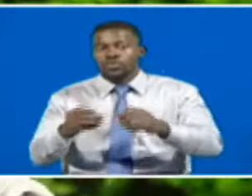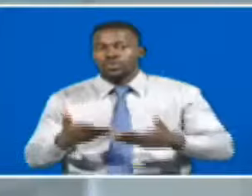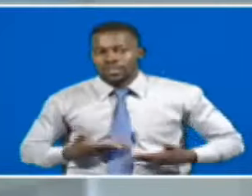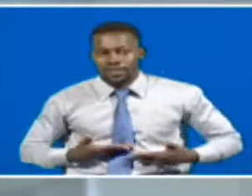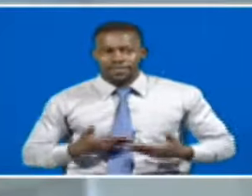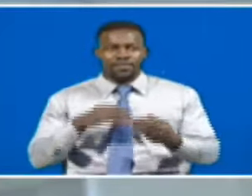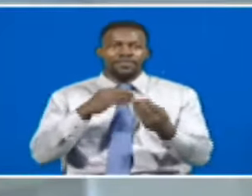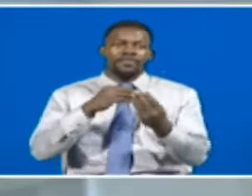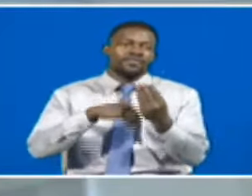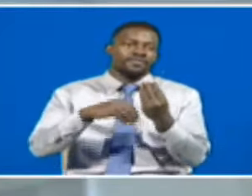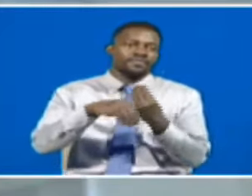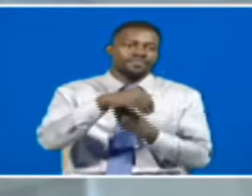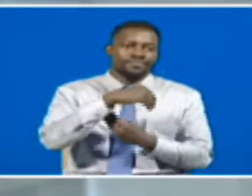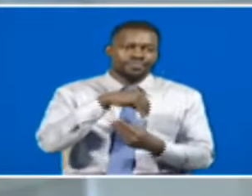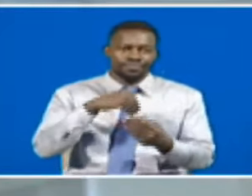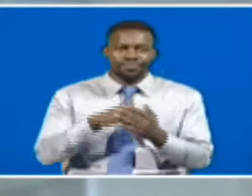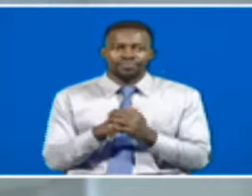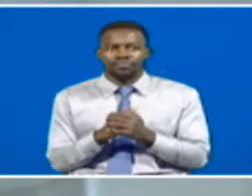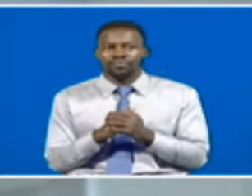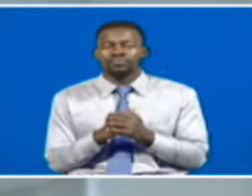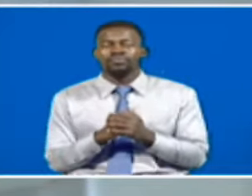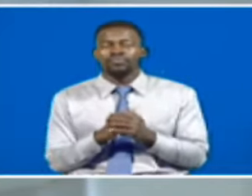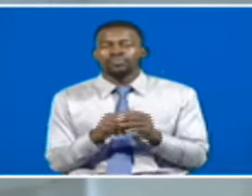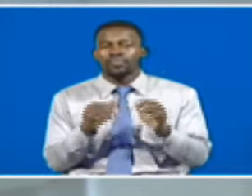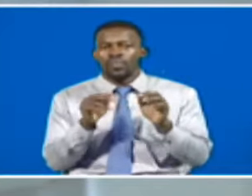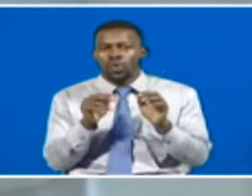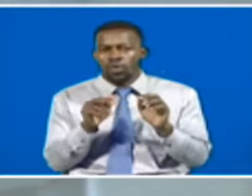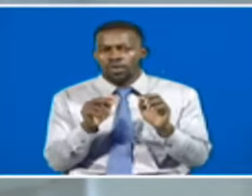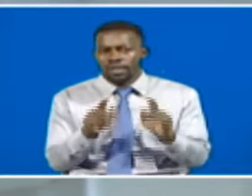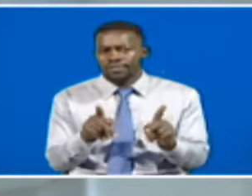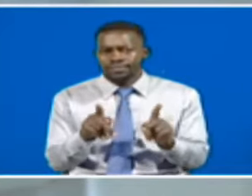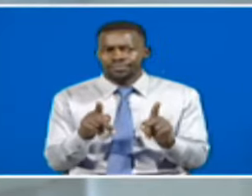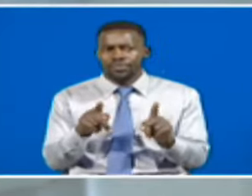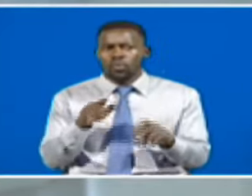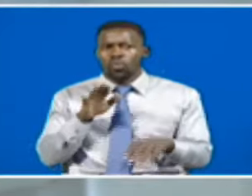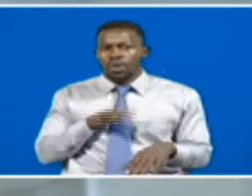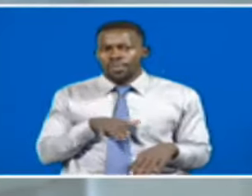Female teachers have been urged to join the Kenya Women Teachers Association, KEWATA.